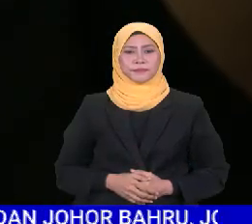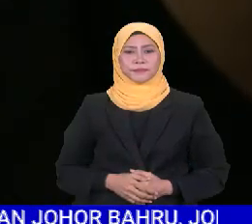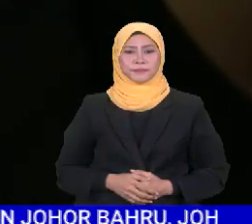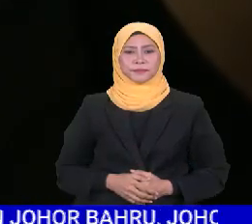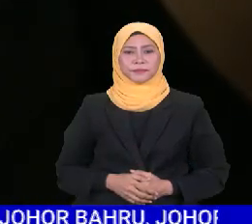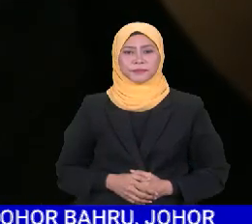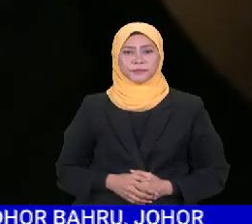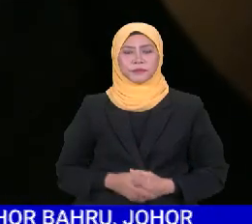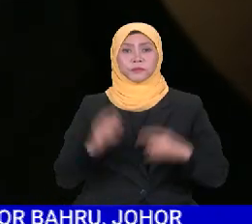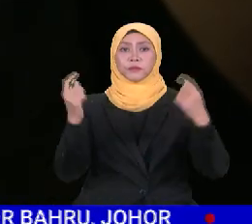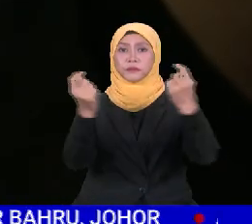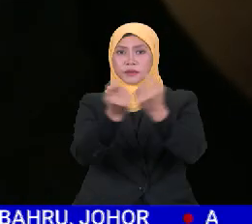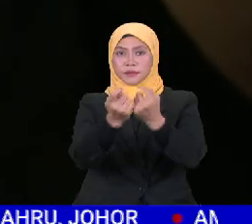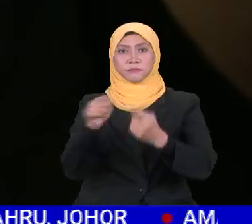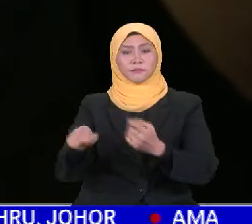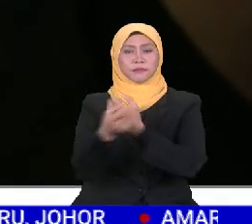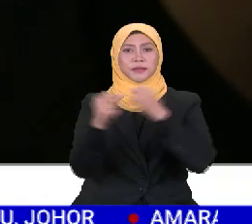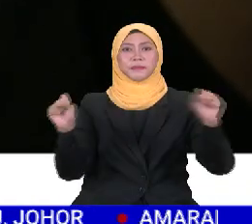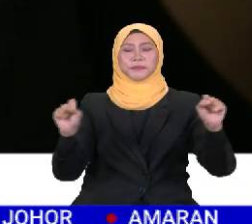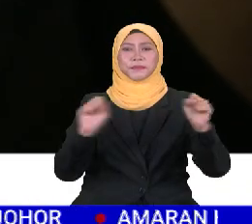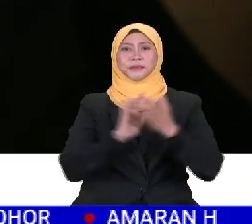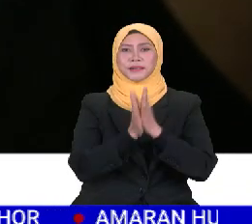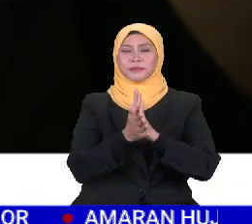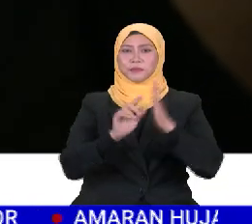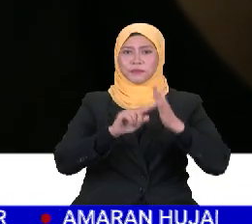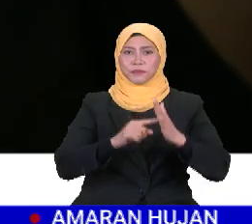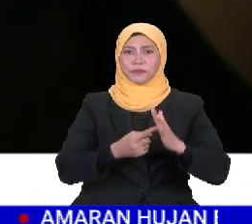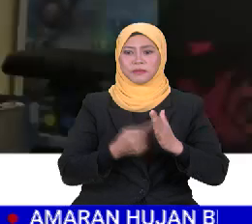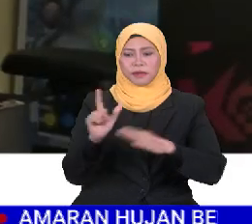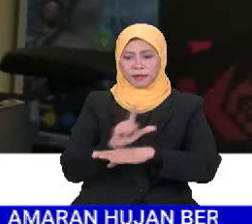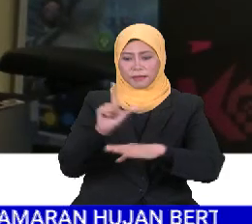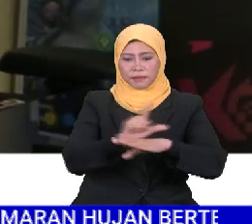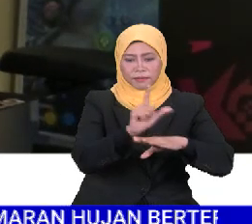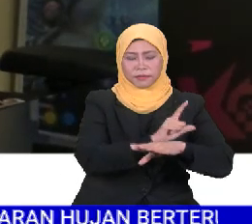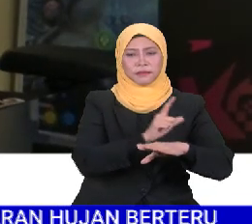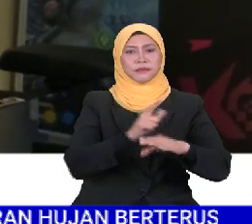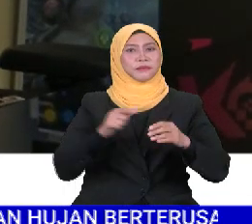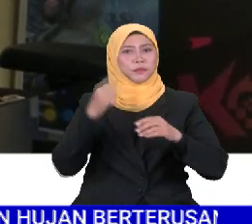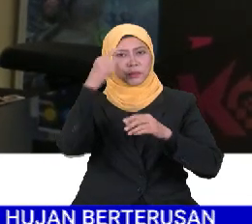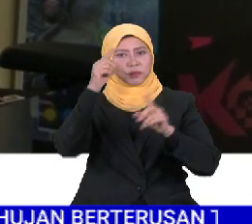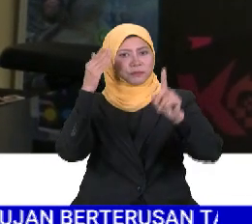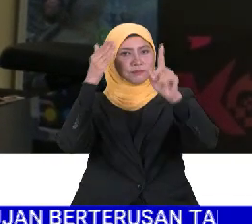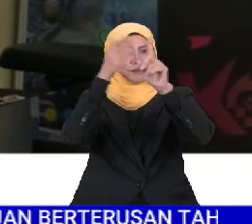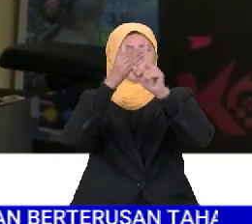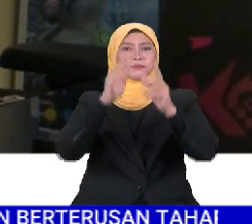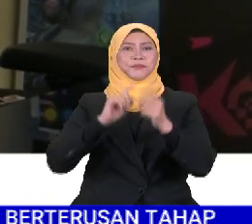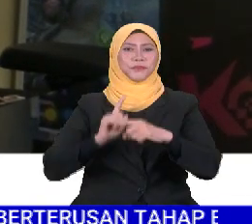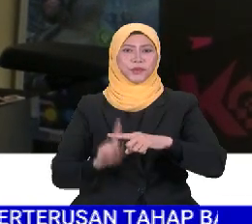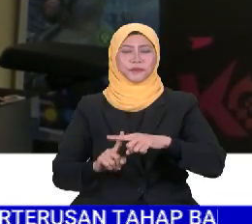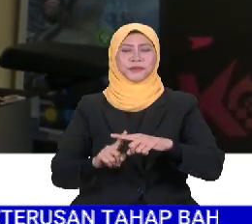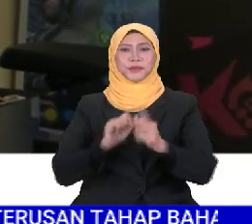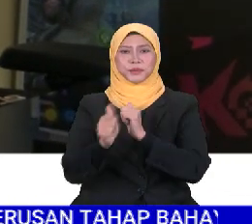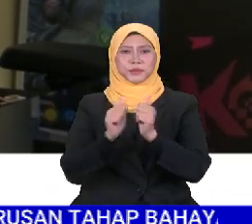dalam hal itu pasukan berkenaan bersedia untuk dijadikan platform bagi melatih serta mengembangkan ke arah positif berkenaan